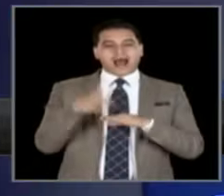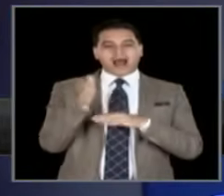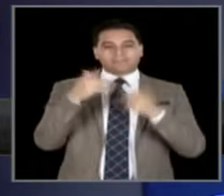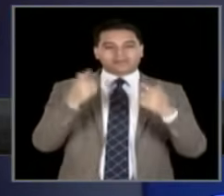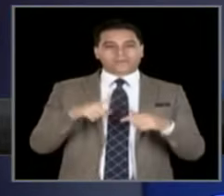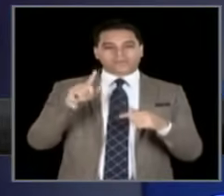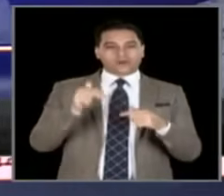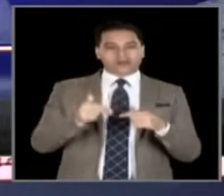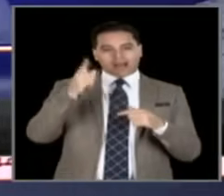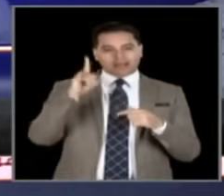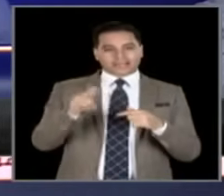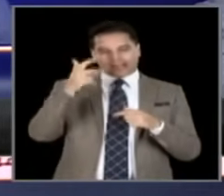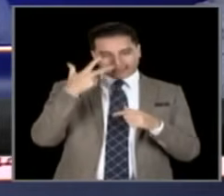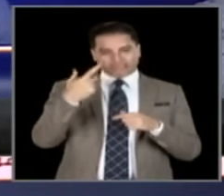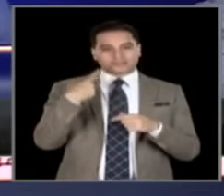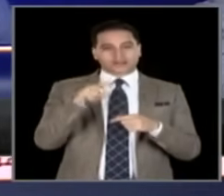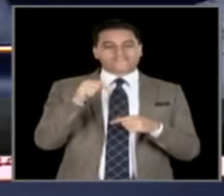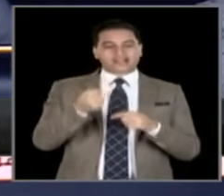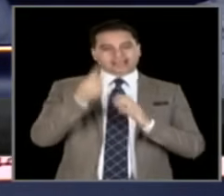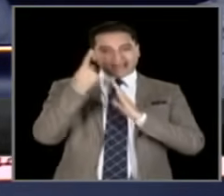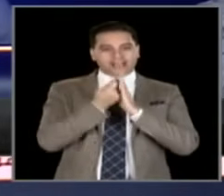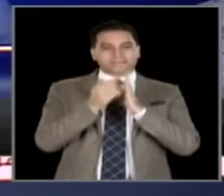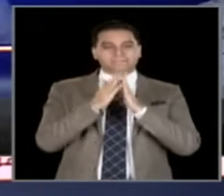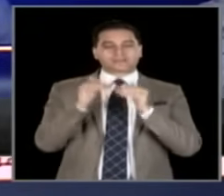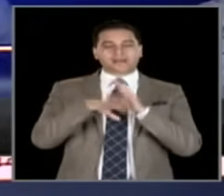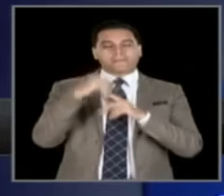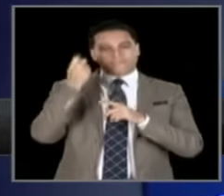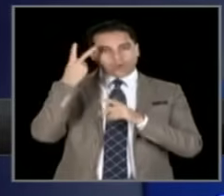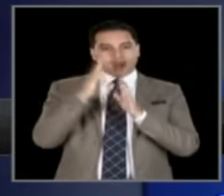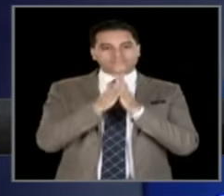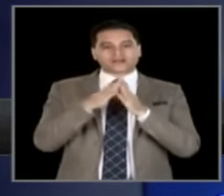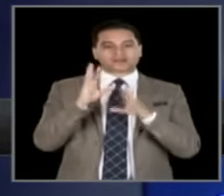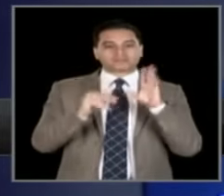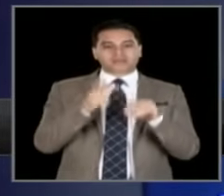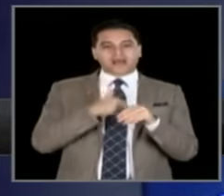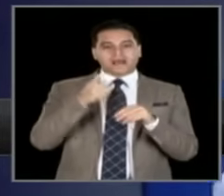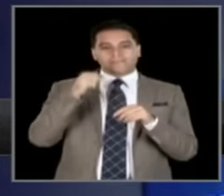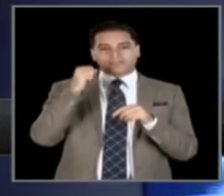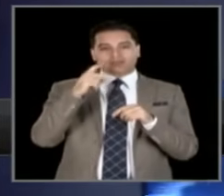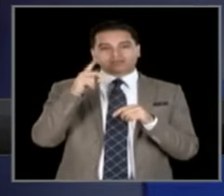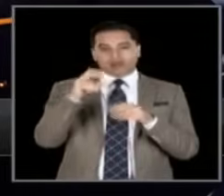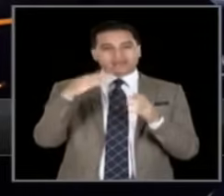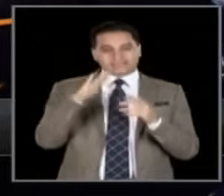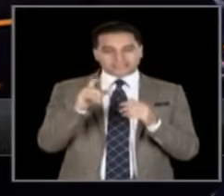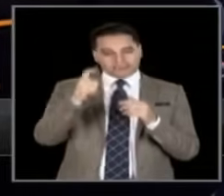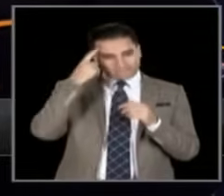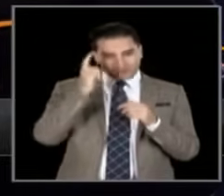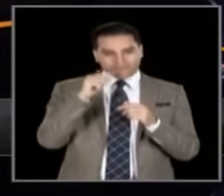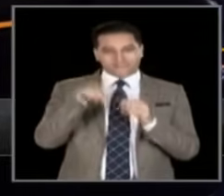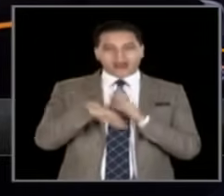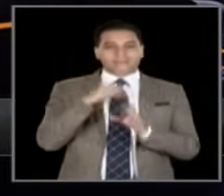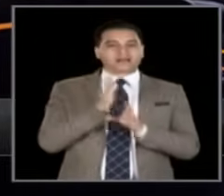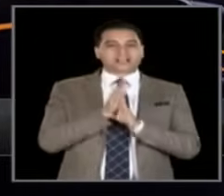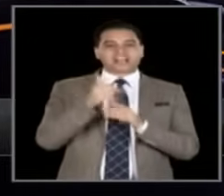بلغاريا لاثه صح من هو الكاتب المصري مؤلف روايه امريكانلي ا تحسن غلط من قام بدور